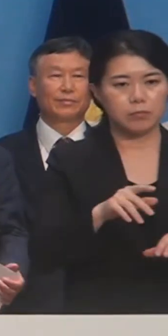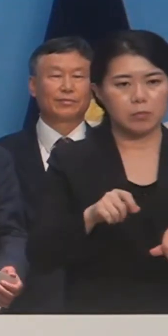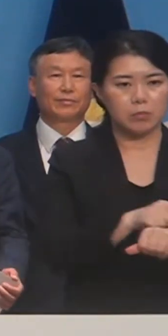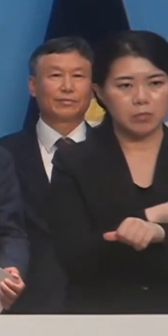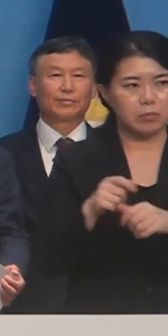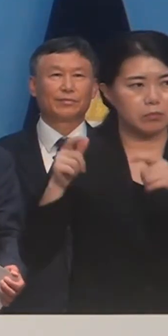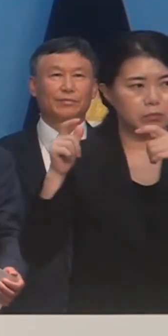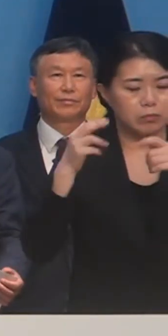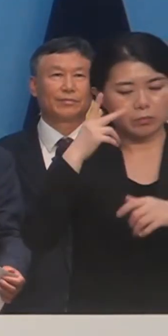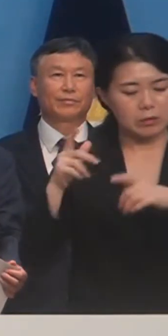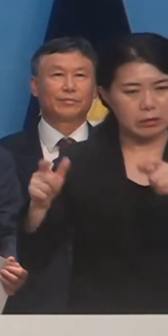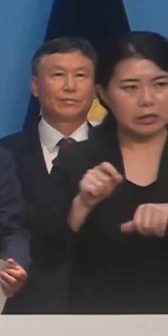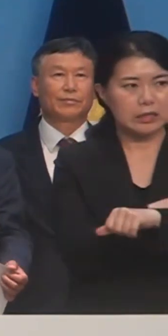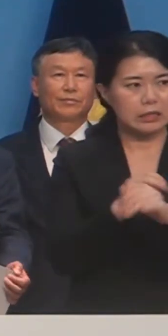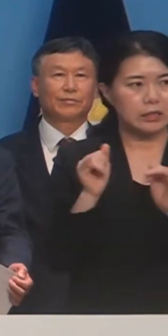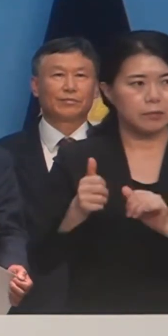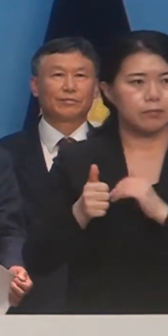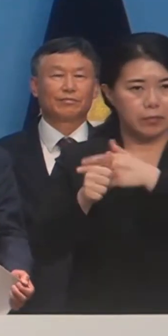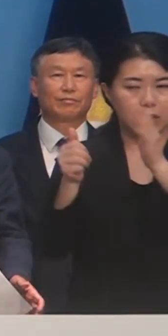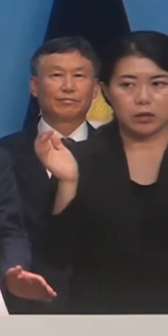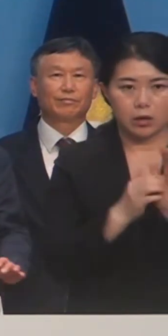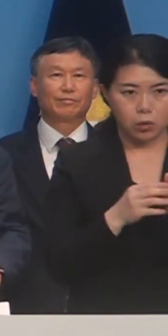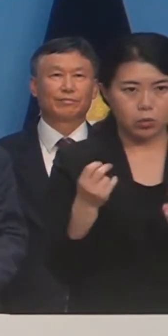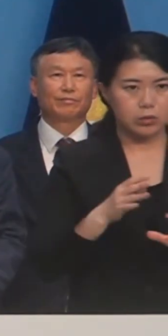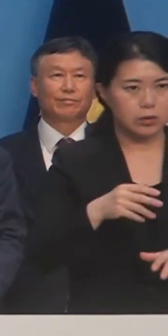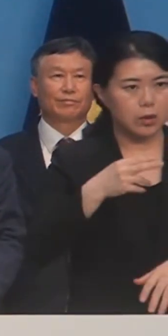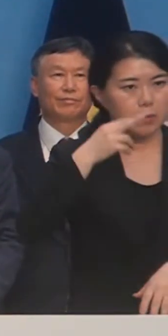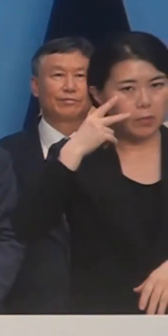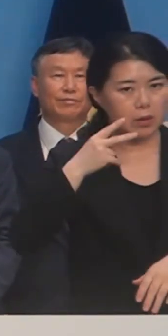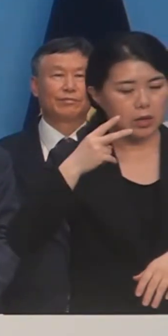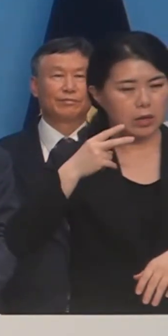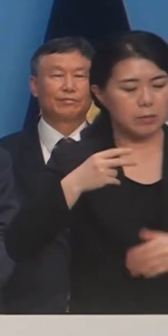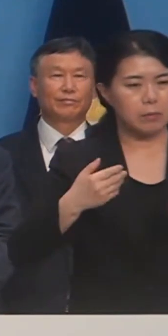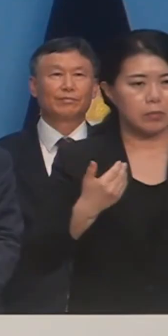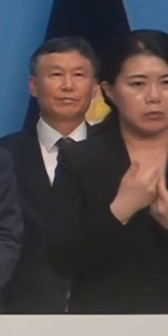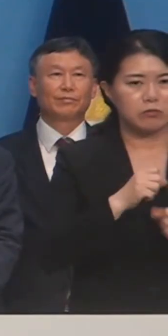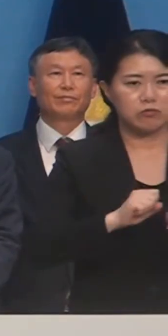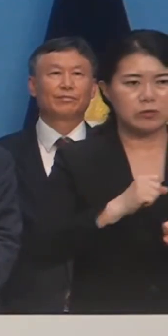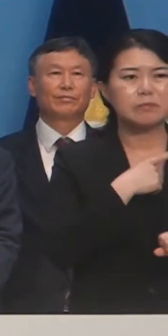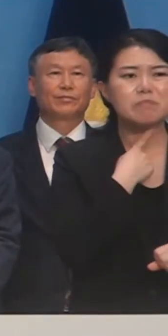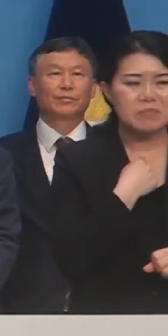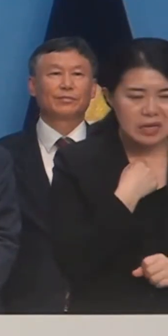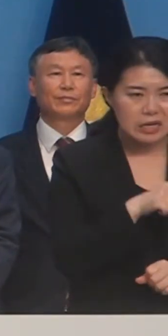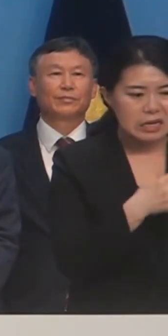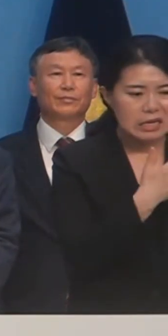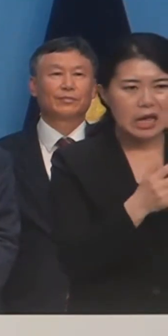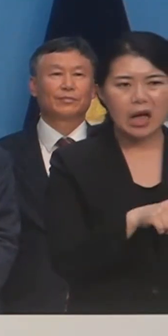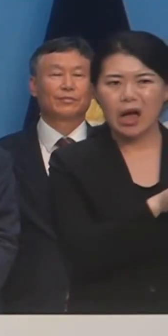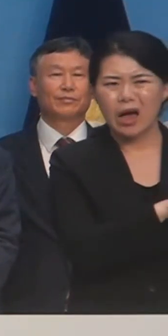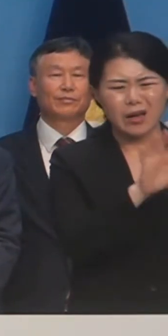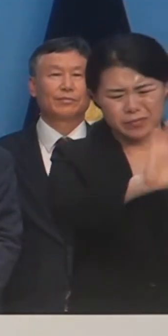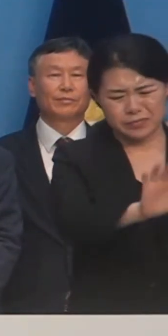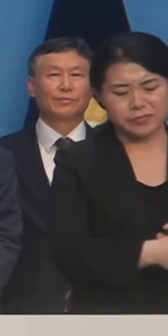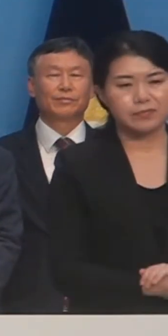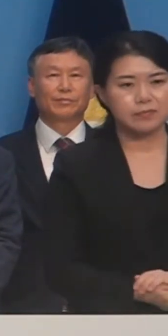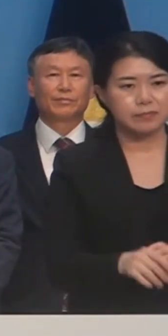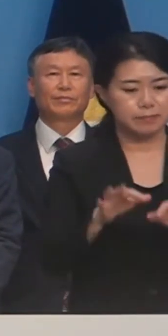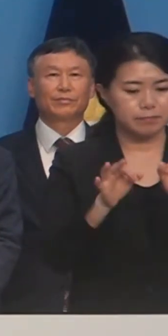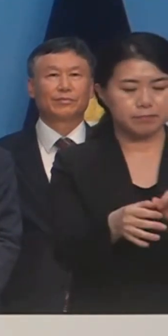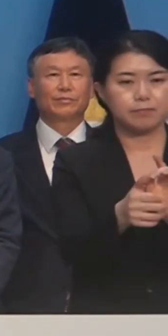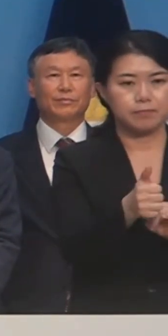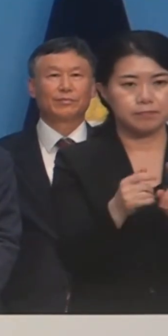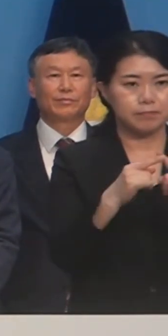특사로 채용하여 반미군 운동 주도하는 반미 속내를 드러낸 이재명보다는